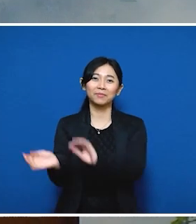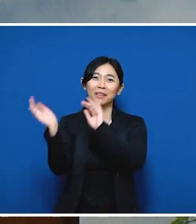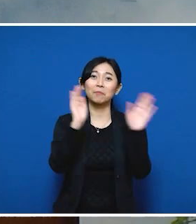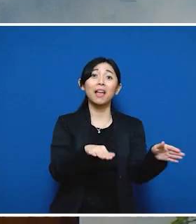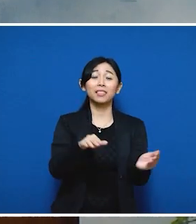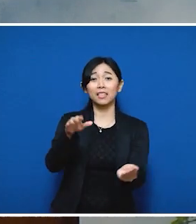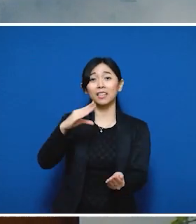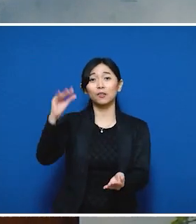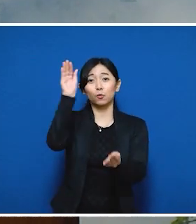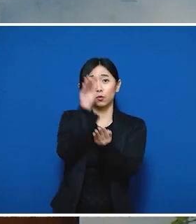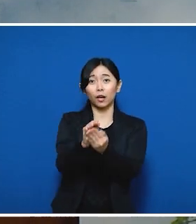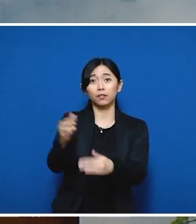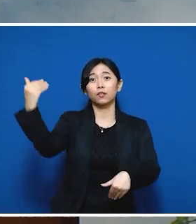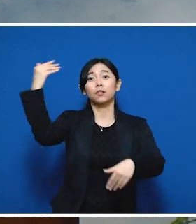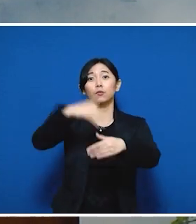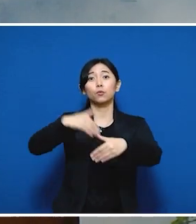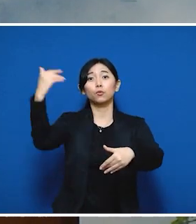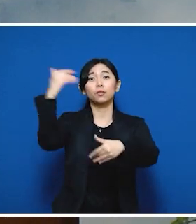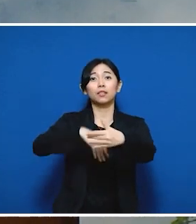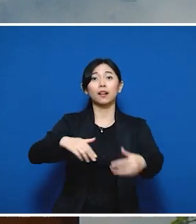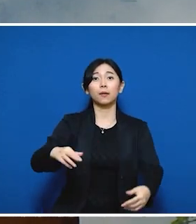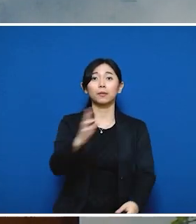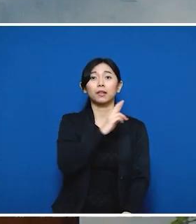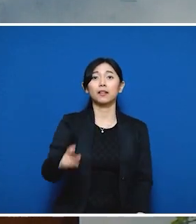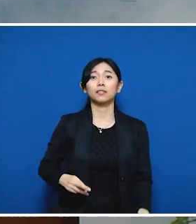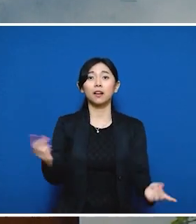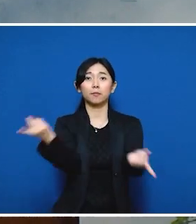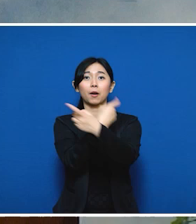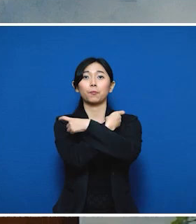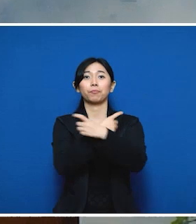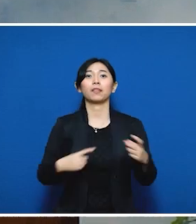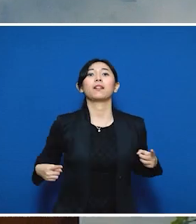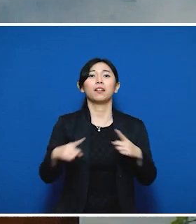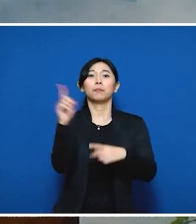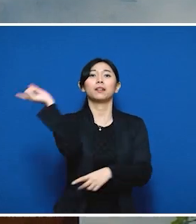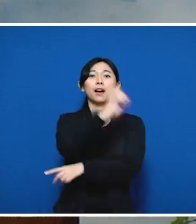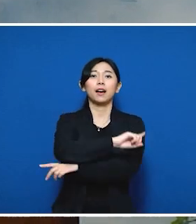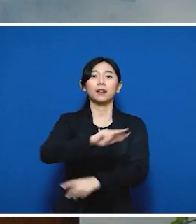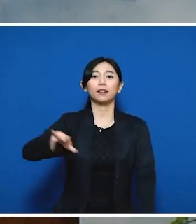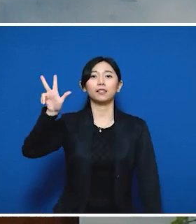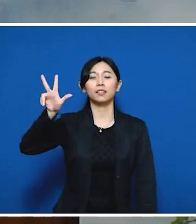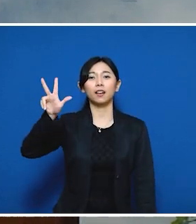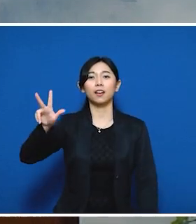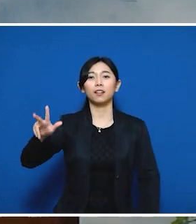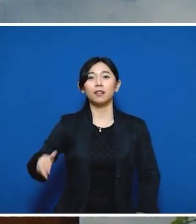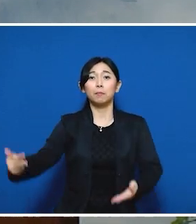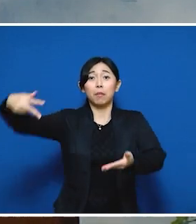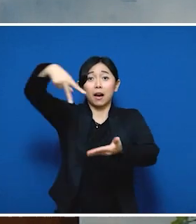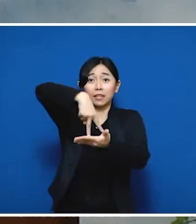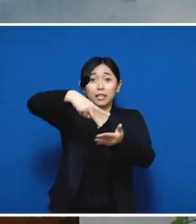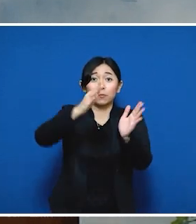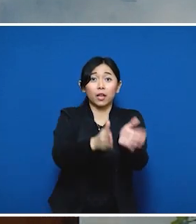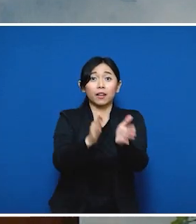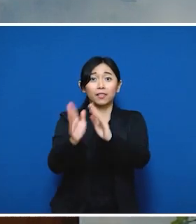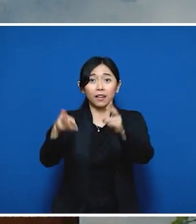disalibkan, mati dan dikuburkan, turun ke dalam kerajaan maut. Pada hari yang ketiga,